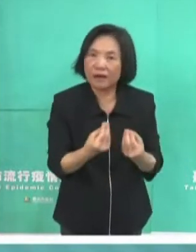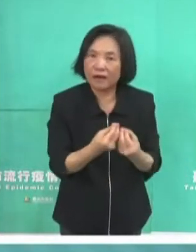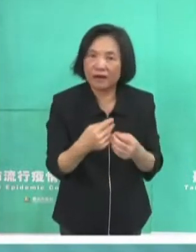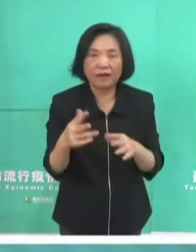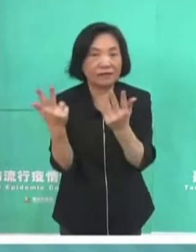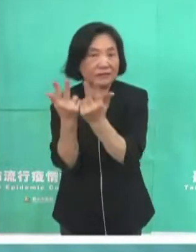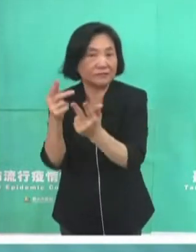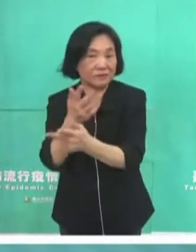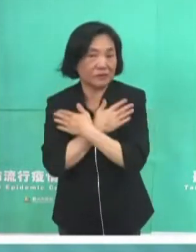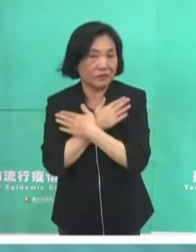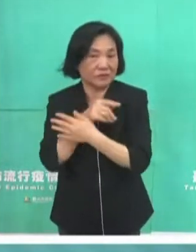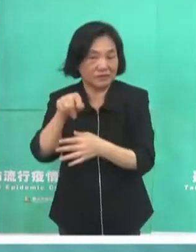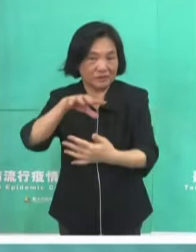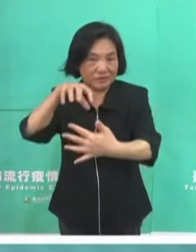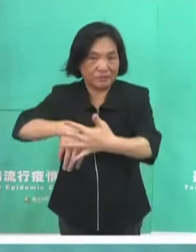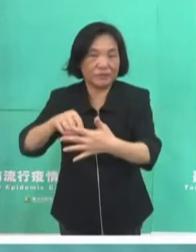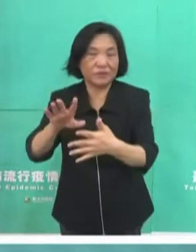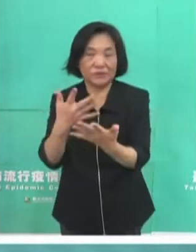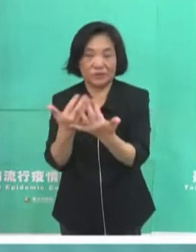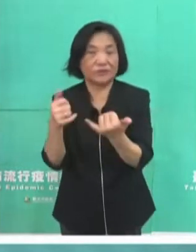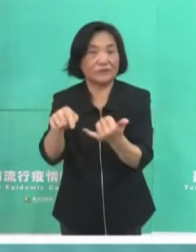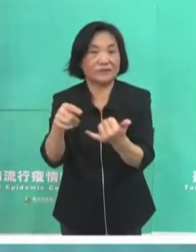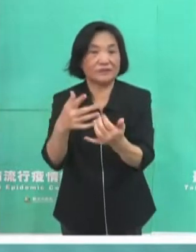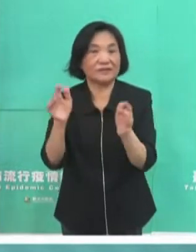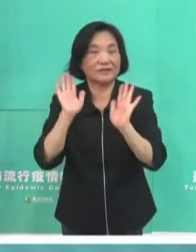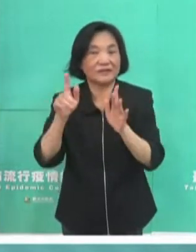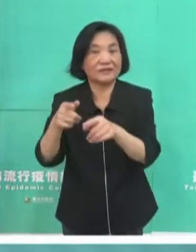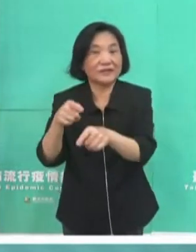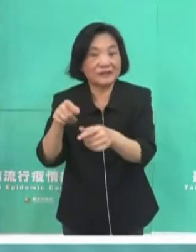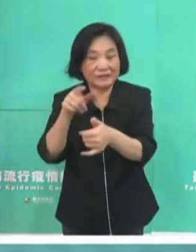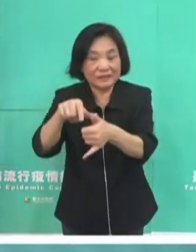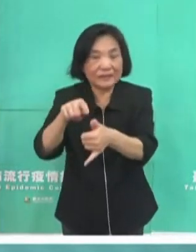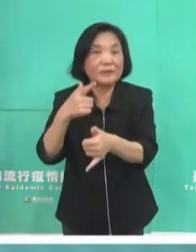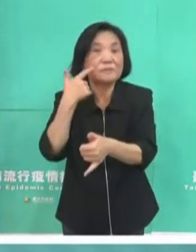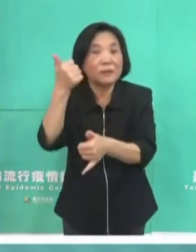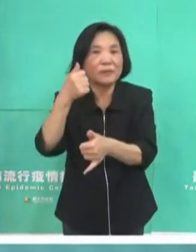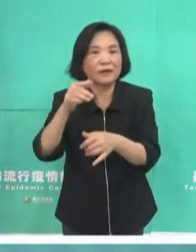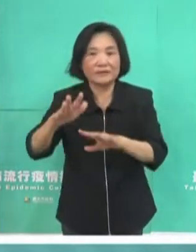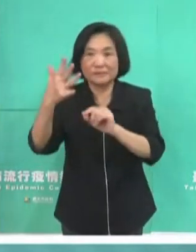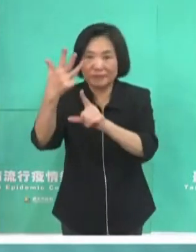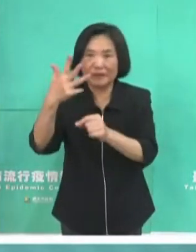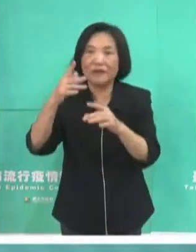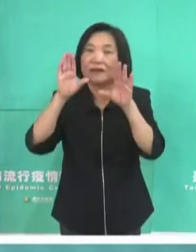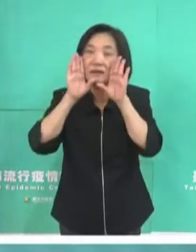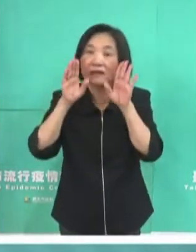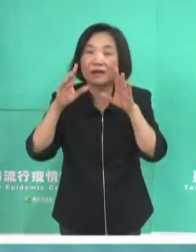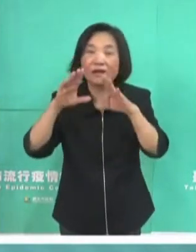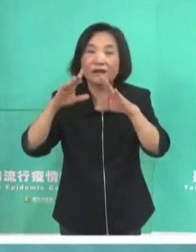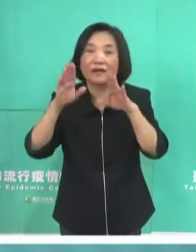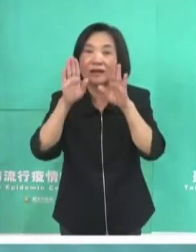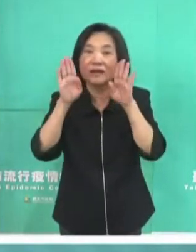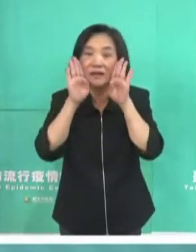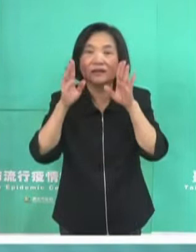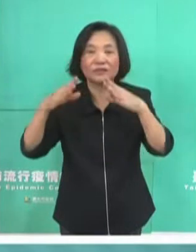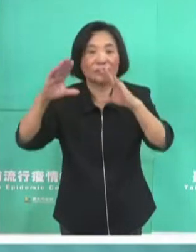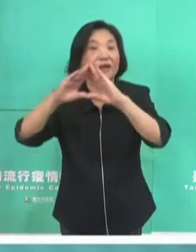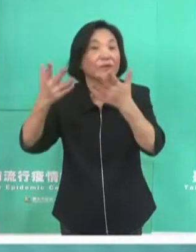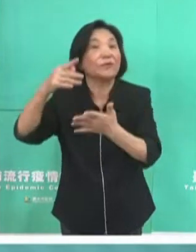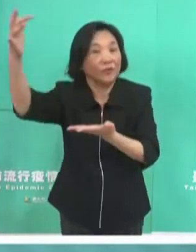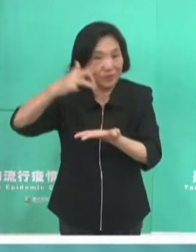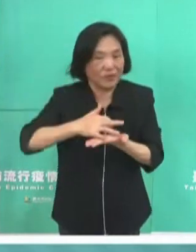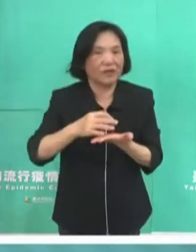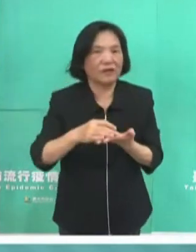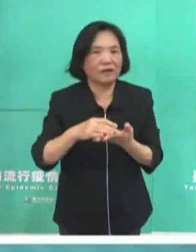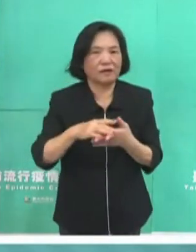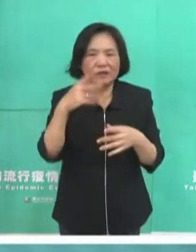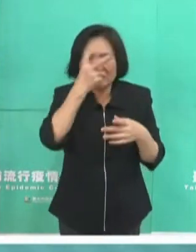北幼儿园其中有一名染疫幼儿的父亲，他今年八月从埃及返国，检疫期间都是采检阴性。